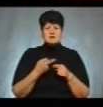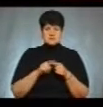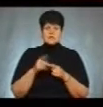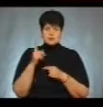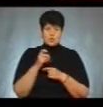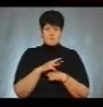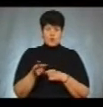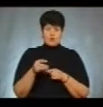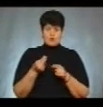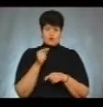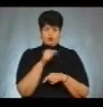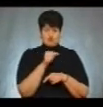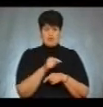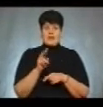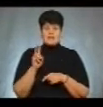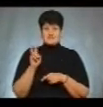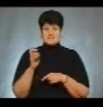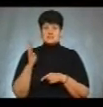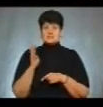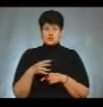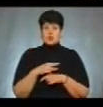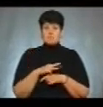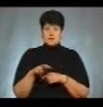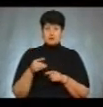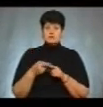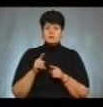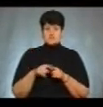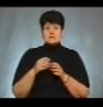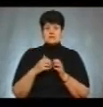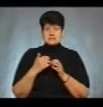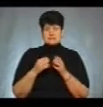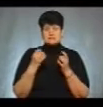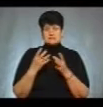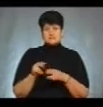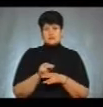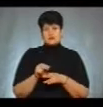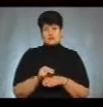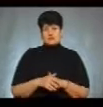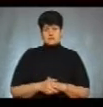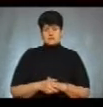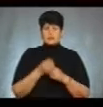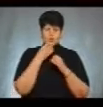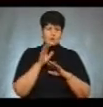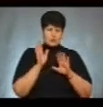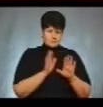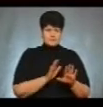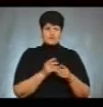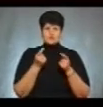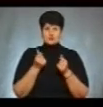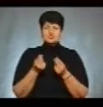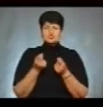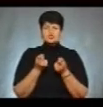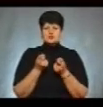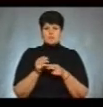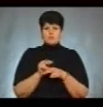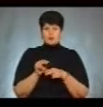мільйонів коштів туди, а 240 мільйонів – це вже йде на середній поточний ремонт. Добре, трохи про ремонти в 2018